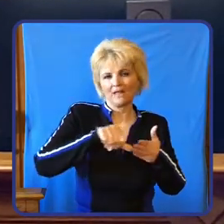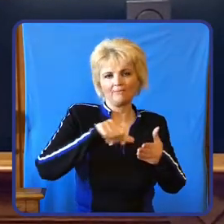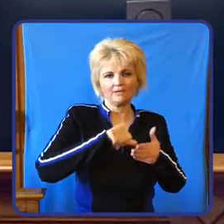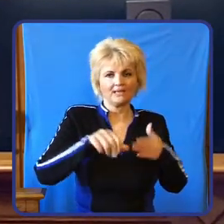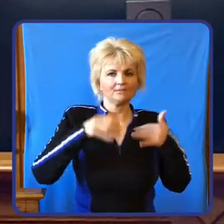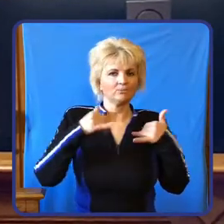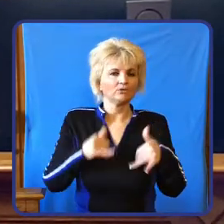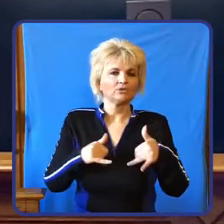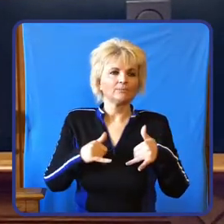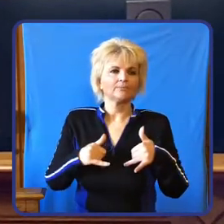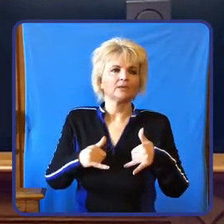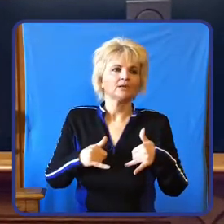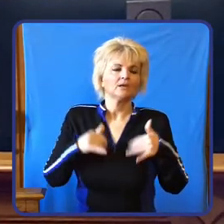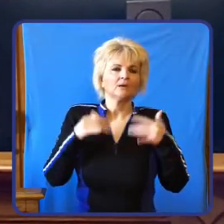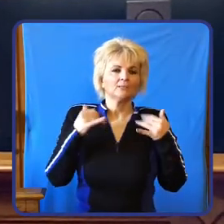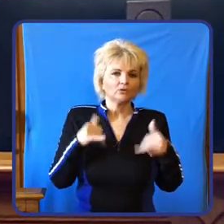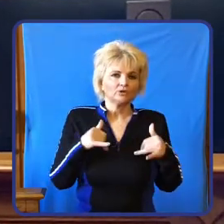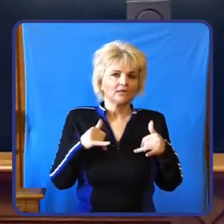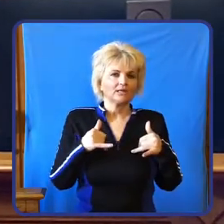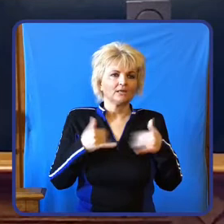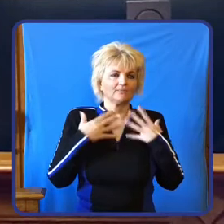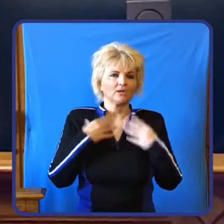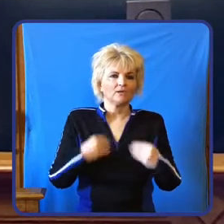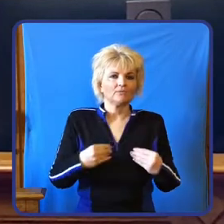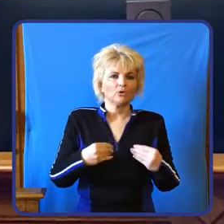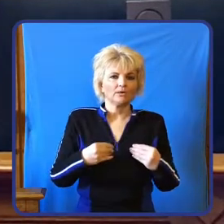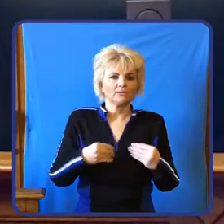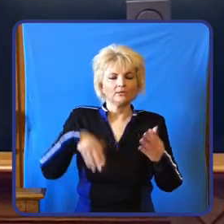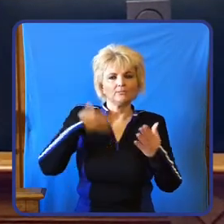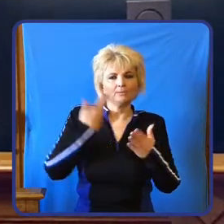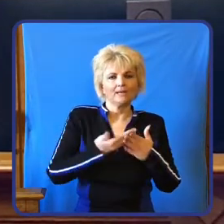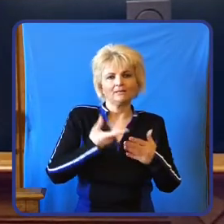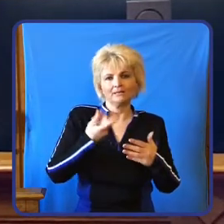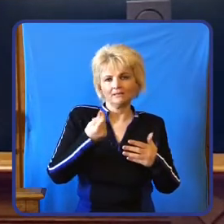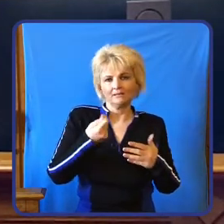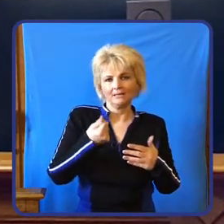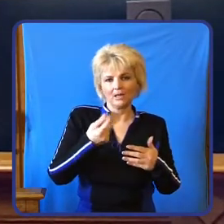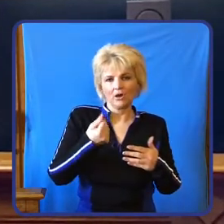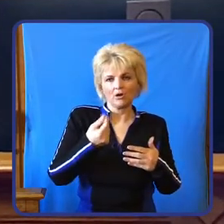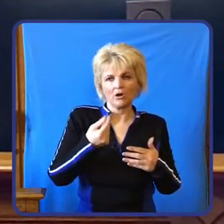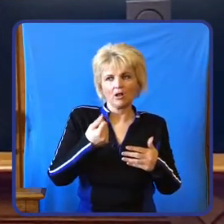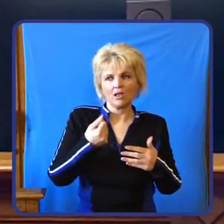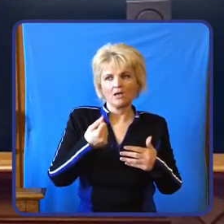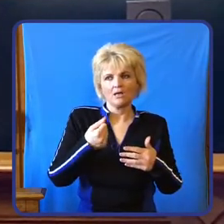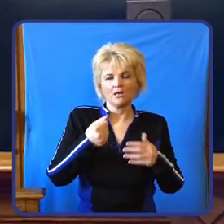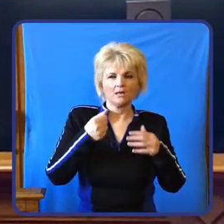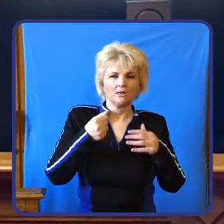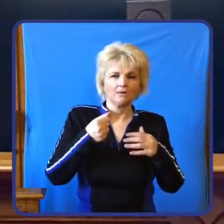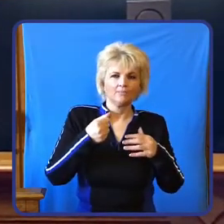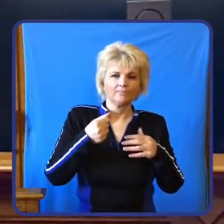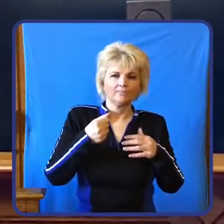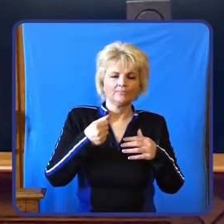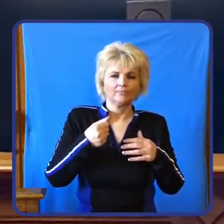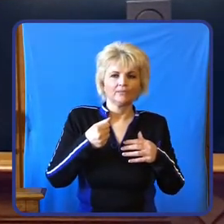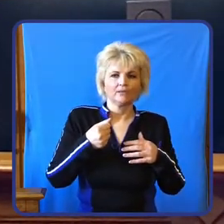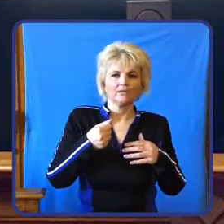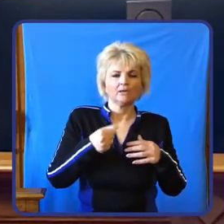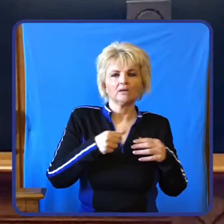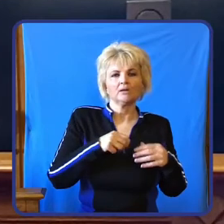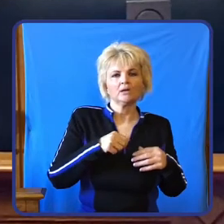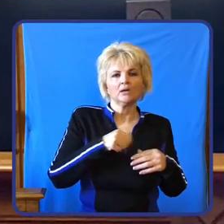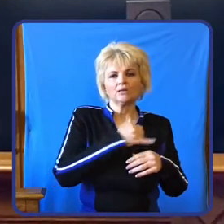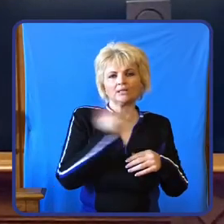és most a jelenlegi földbérleti díjakkal ez valahol a 10-e és a 20-a között van az ők